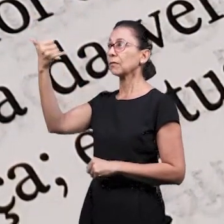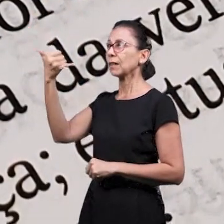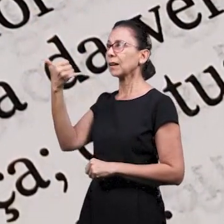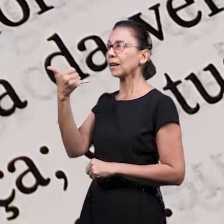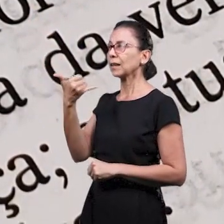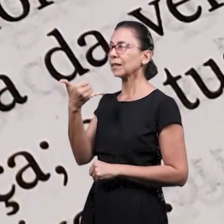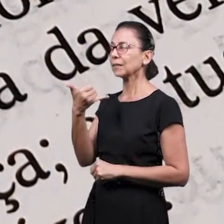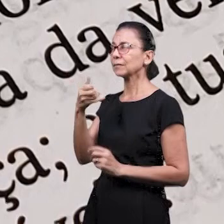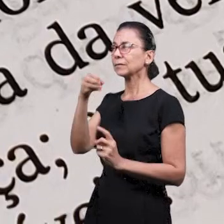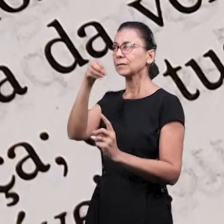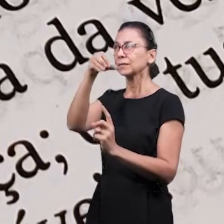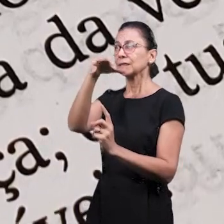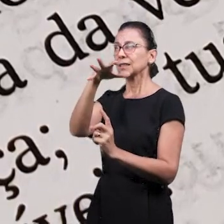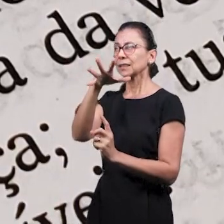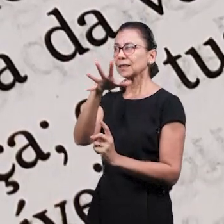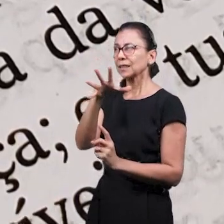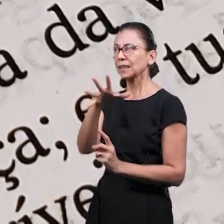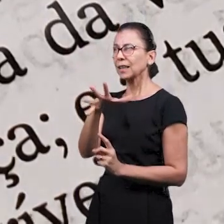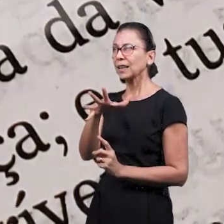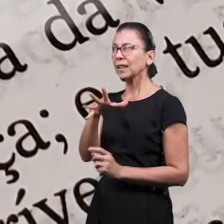Благодать на языке Твоем.